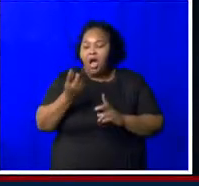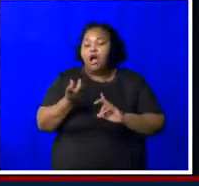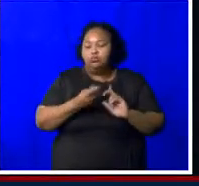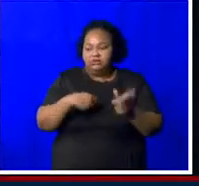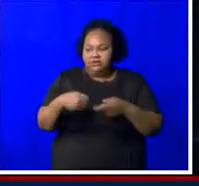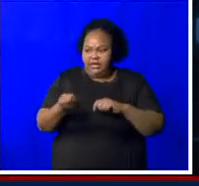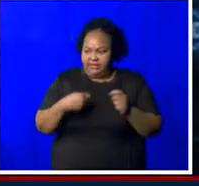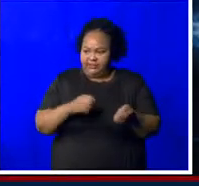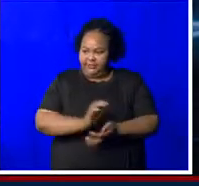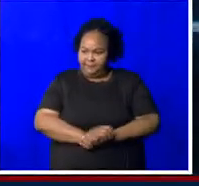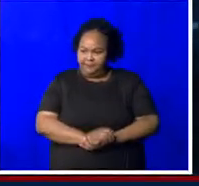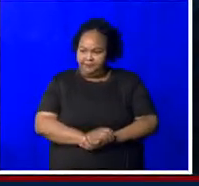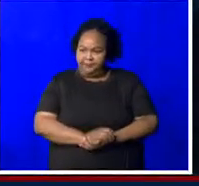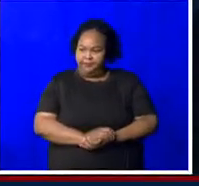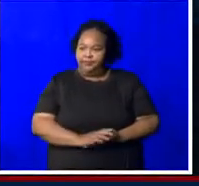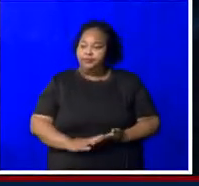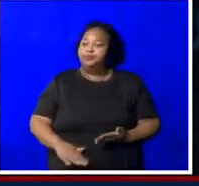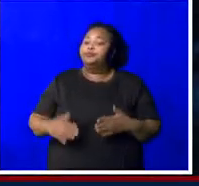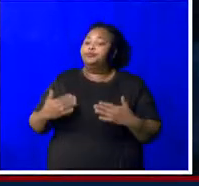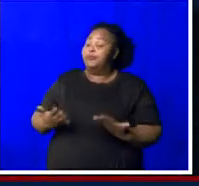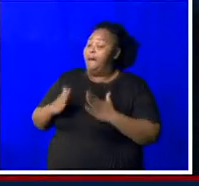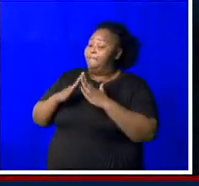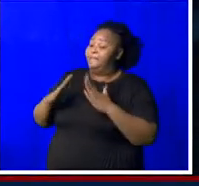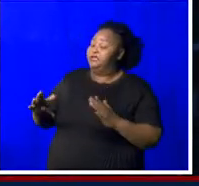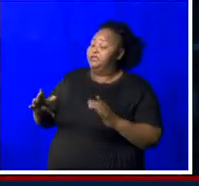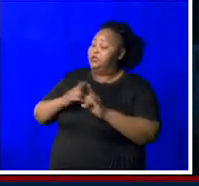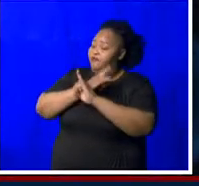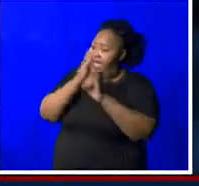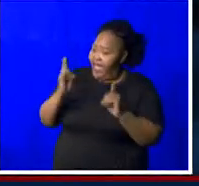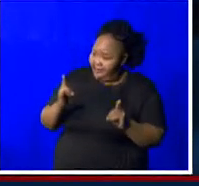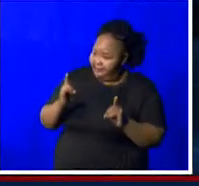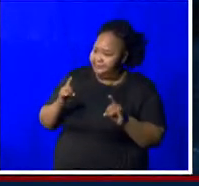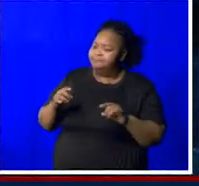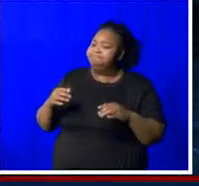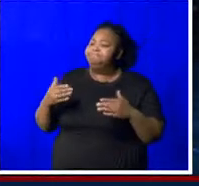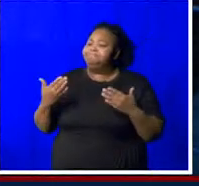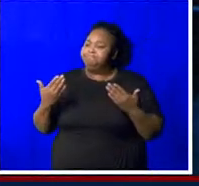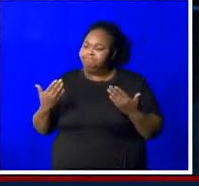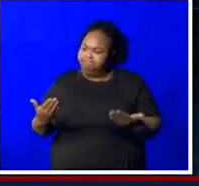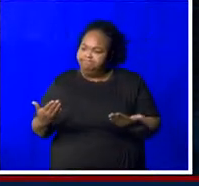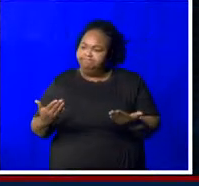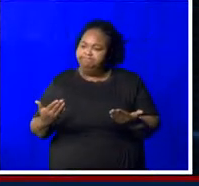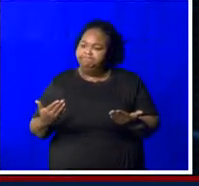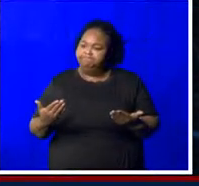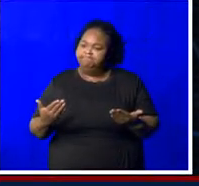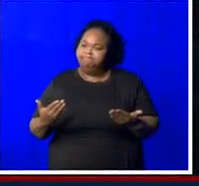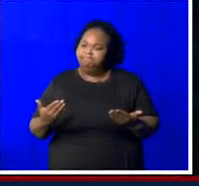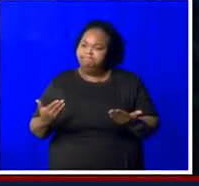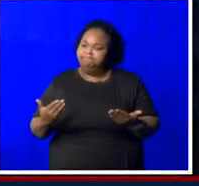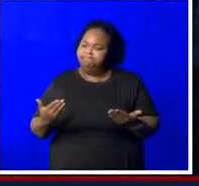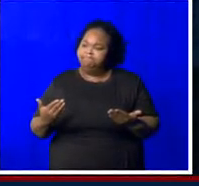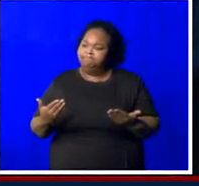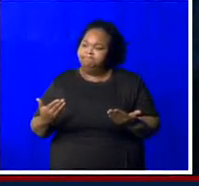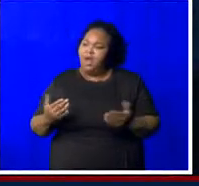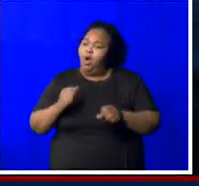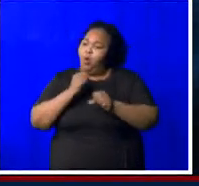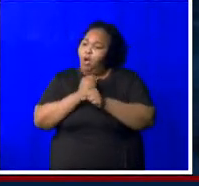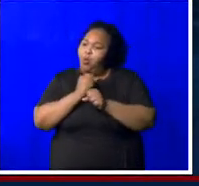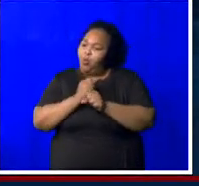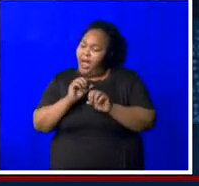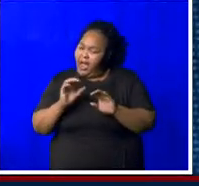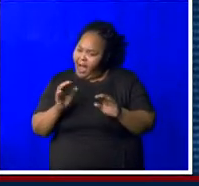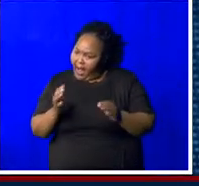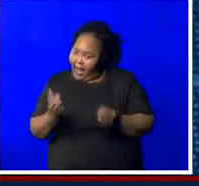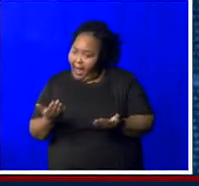lenda njani lenda siciniseko lesikanjani ekuqinisekiseni ukuthi imithi yonke lengenako lapha eveni iba